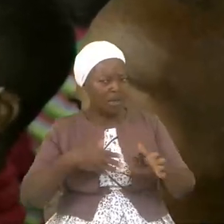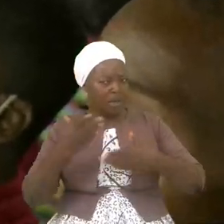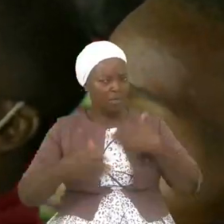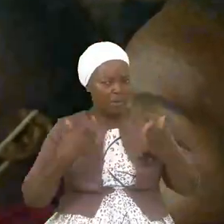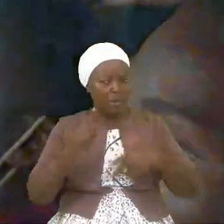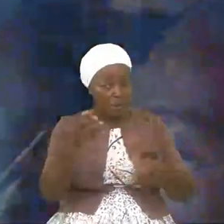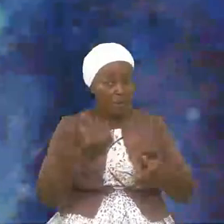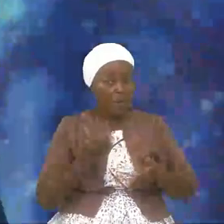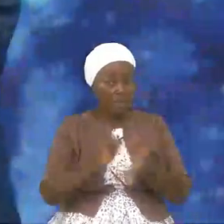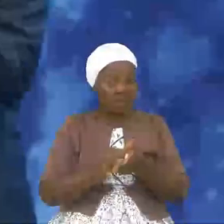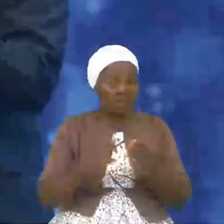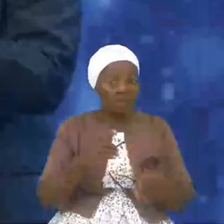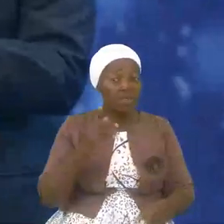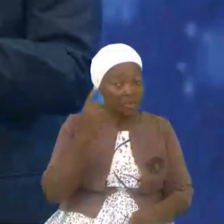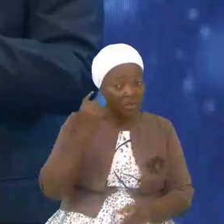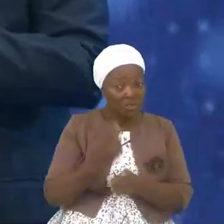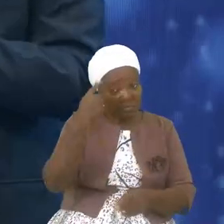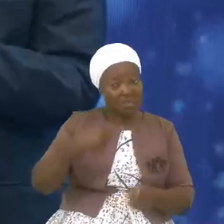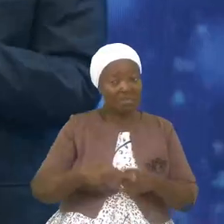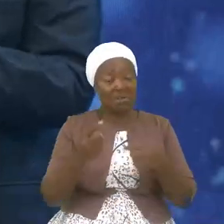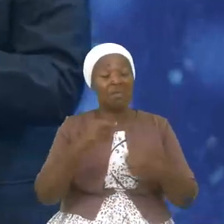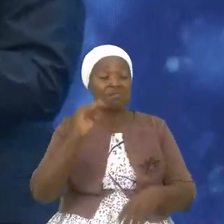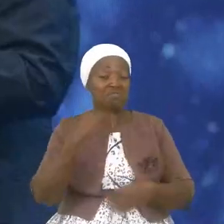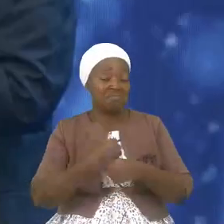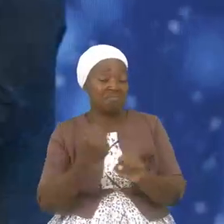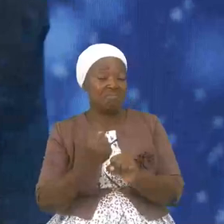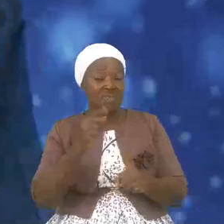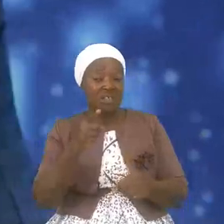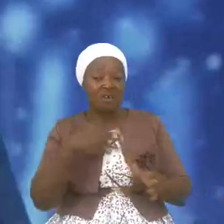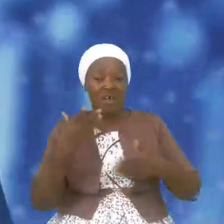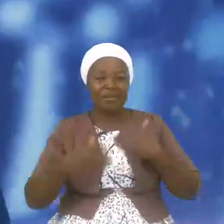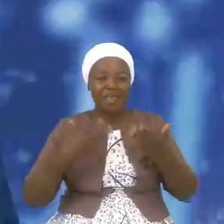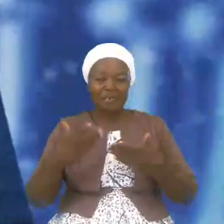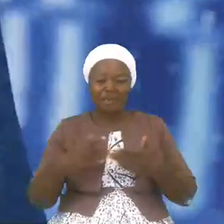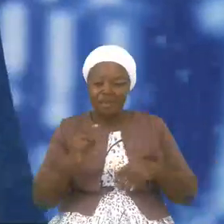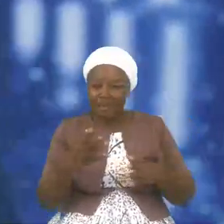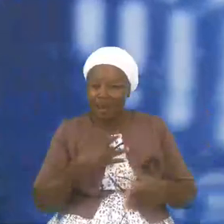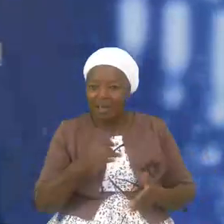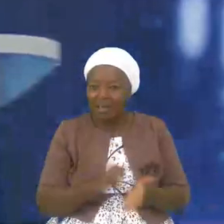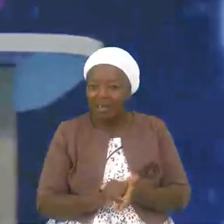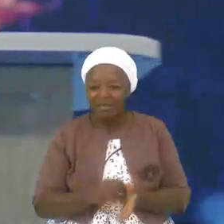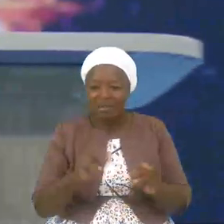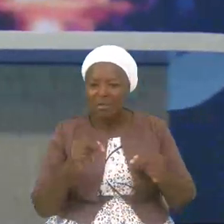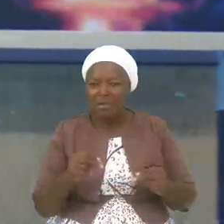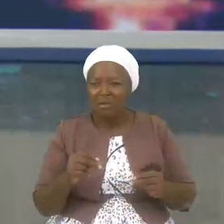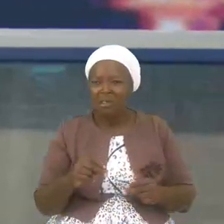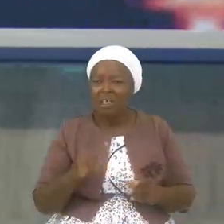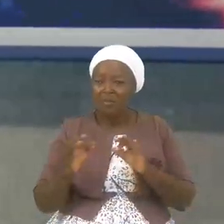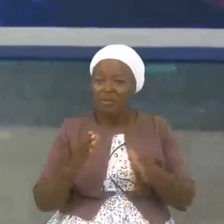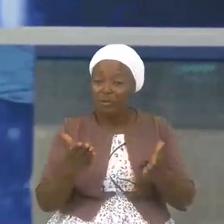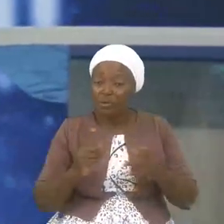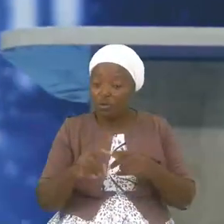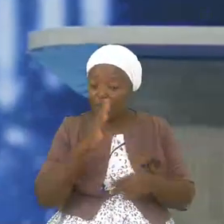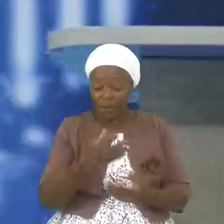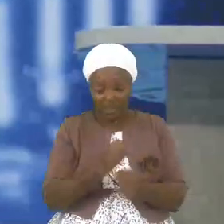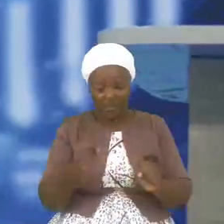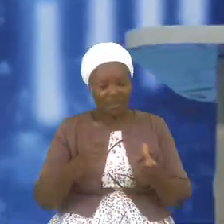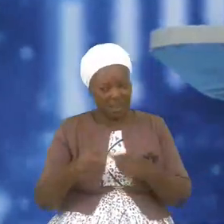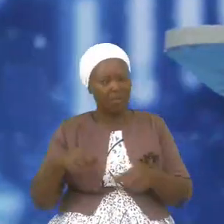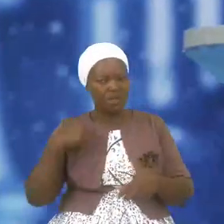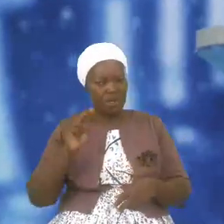veux divertissement? Non. Si nous voulons être sauvés, nous avons besoin de l'interprétation. Si nous